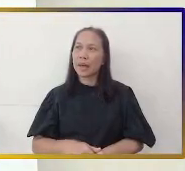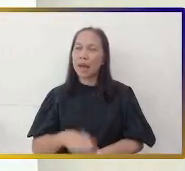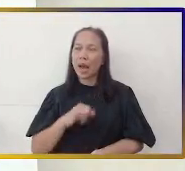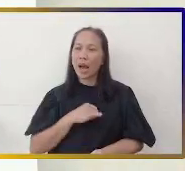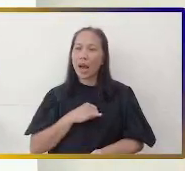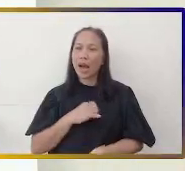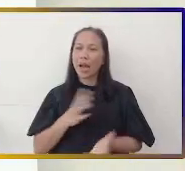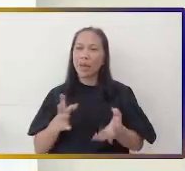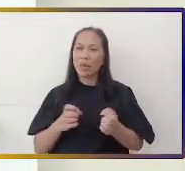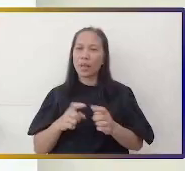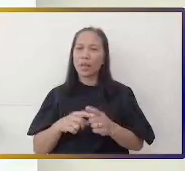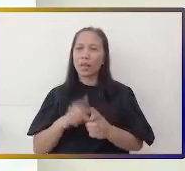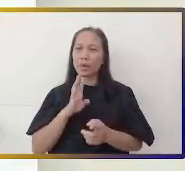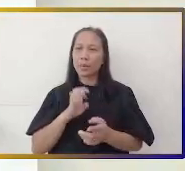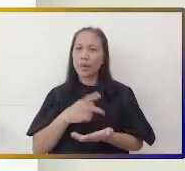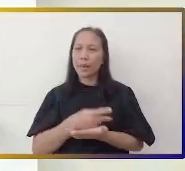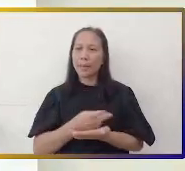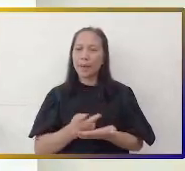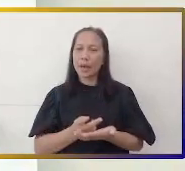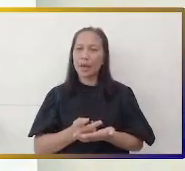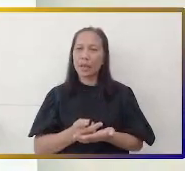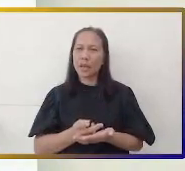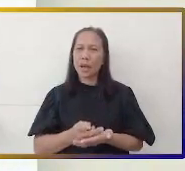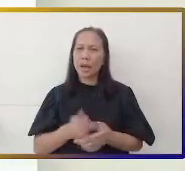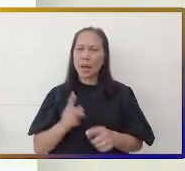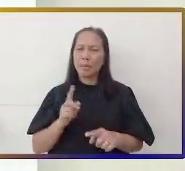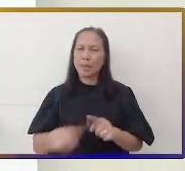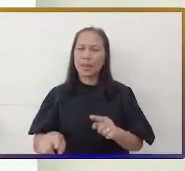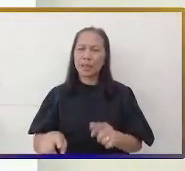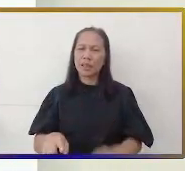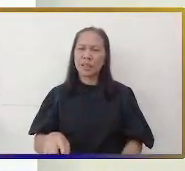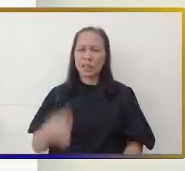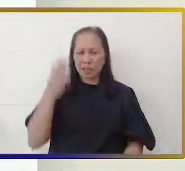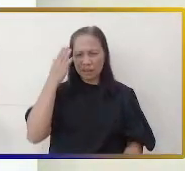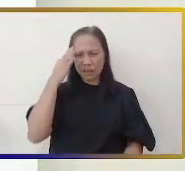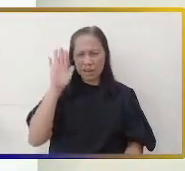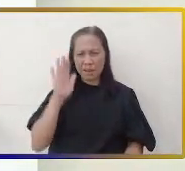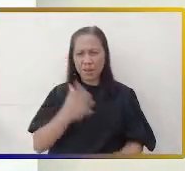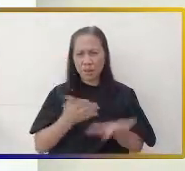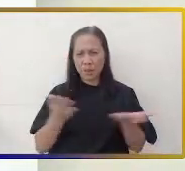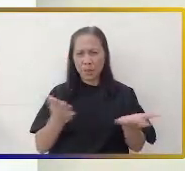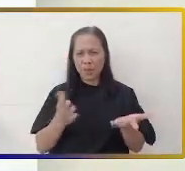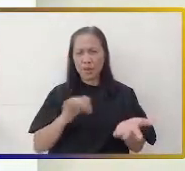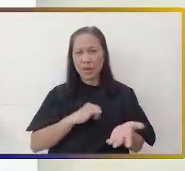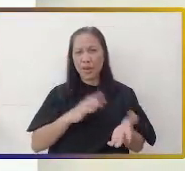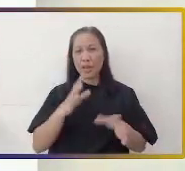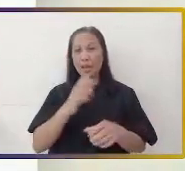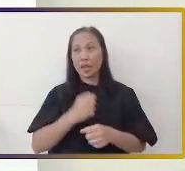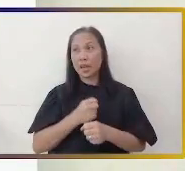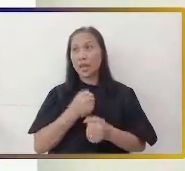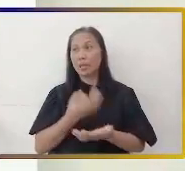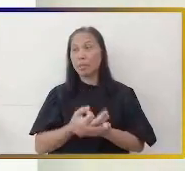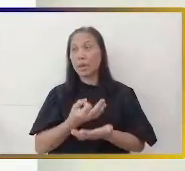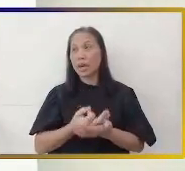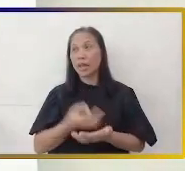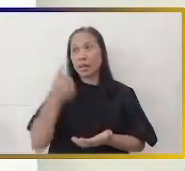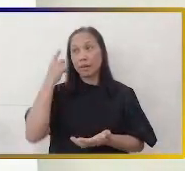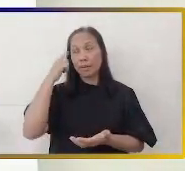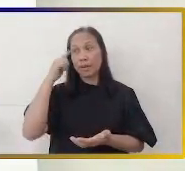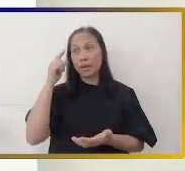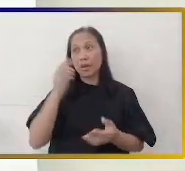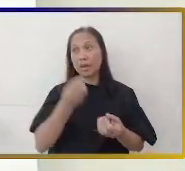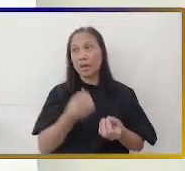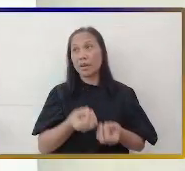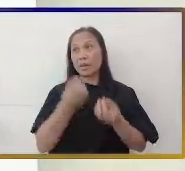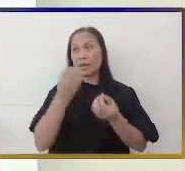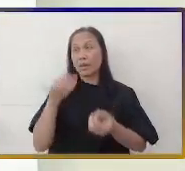man alam saan ko kukunin yun basta gusto kong maging Park Panginoon everytime dadaan ang offering Panginoon or